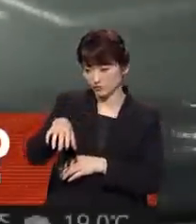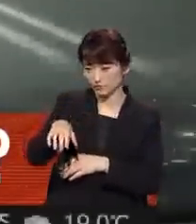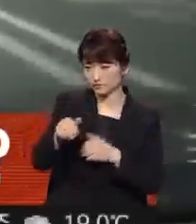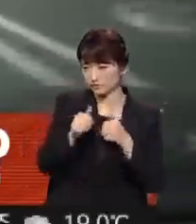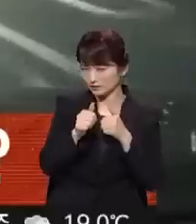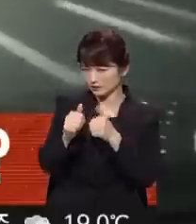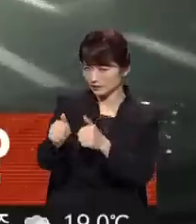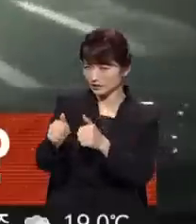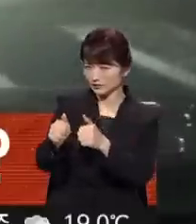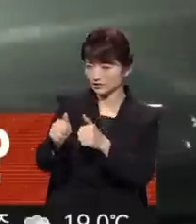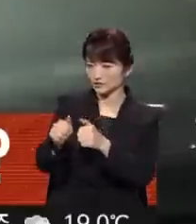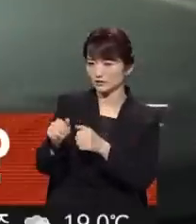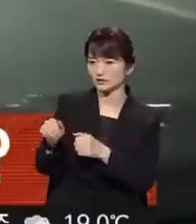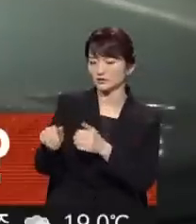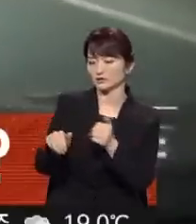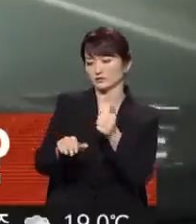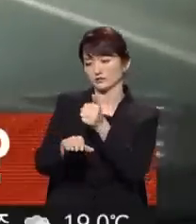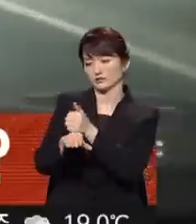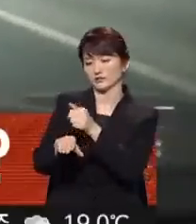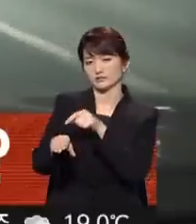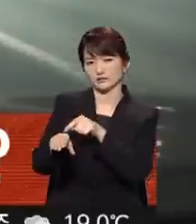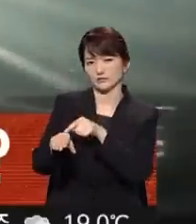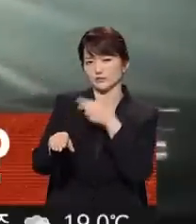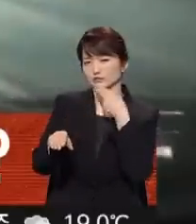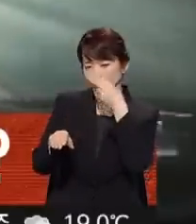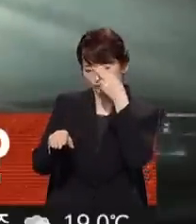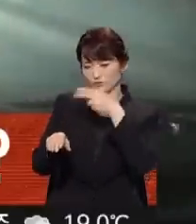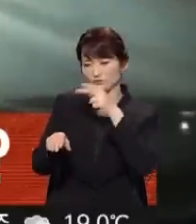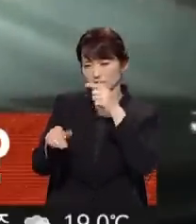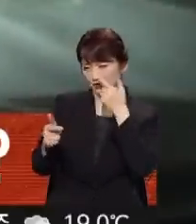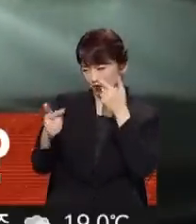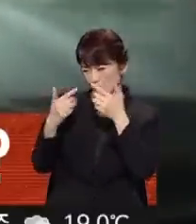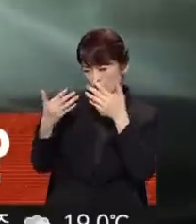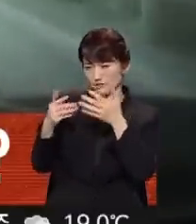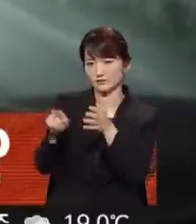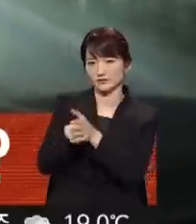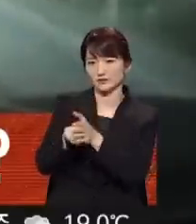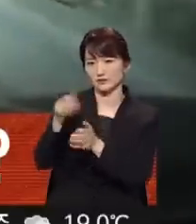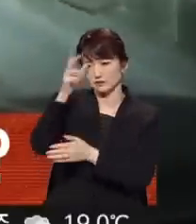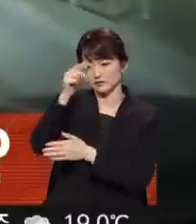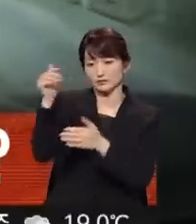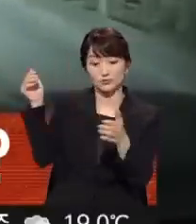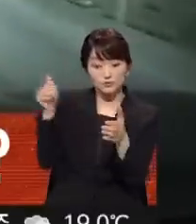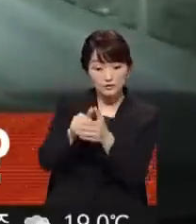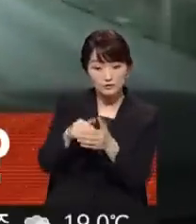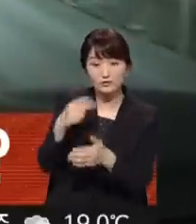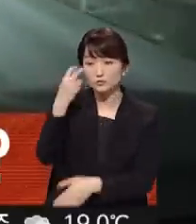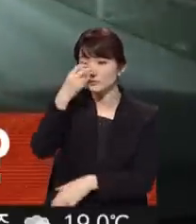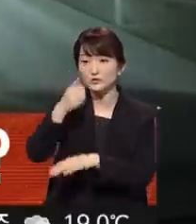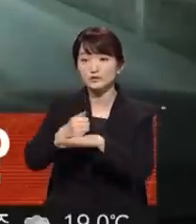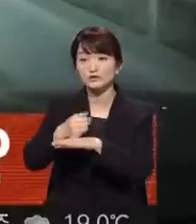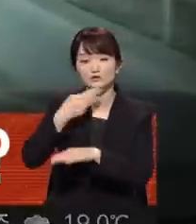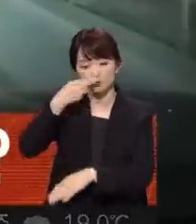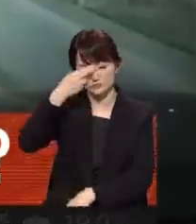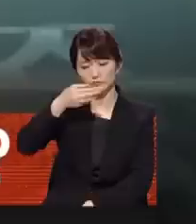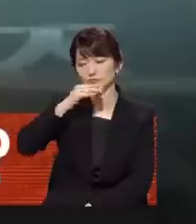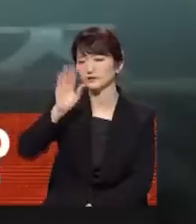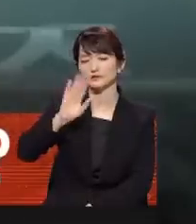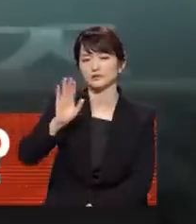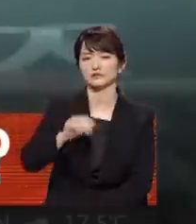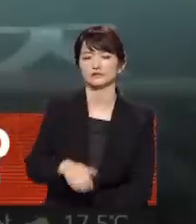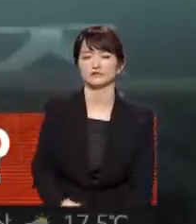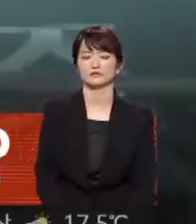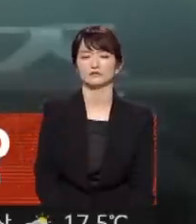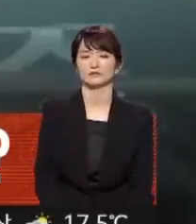마셨을 것이다라고 확신한 것 같은데 그래서 이제 결국 경찰이 와서 음주 측정을 해보니까 안 마셨으니까 그분 정상 나왔겠죠.